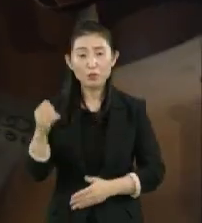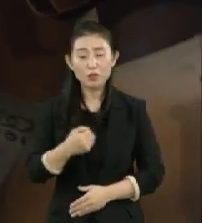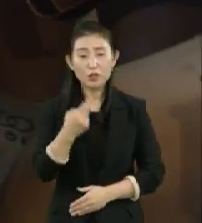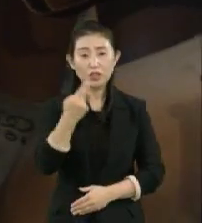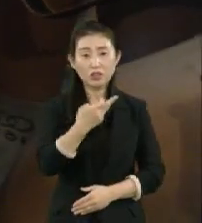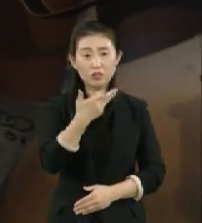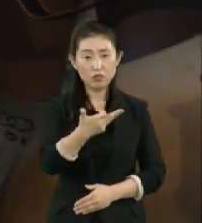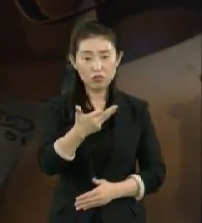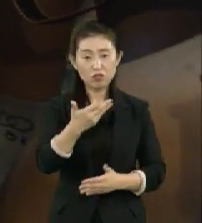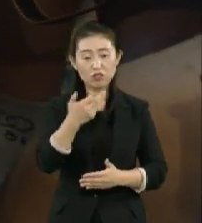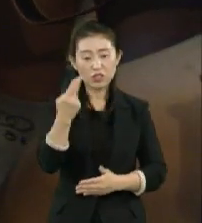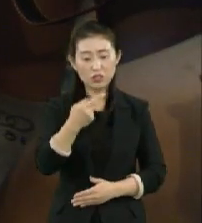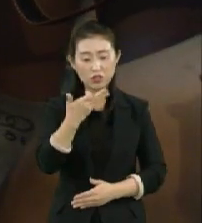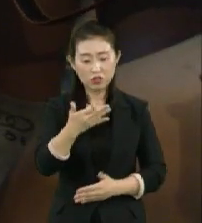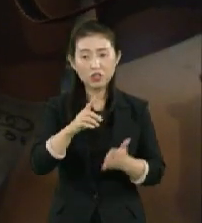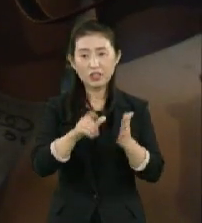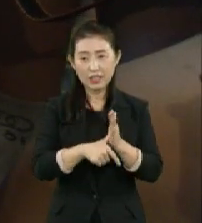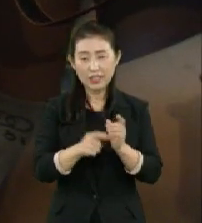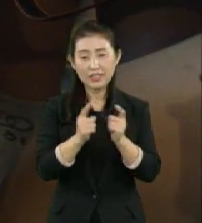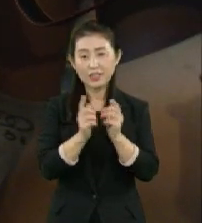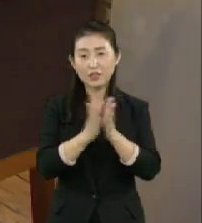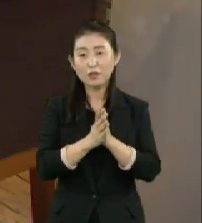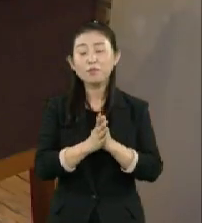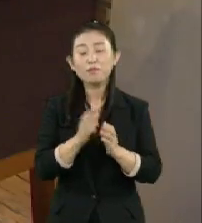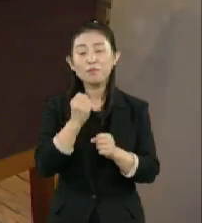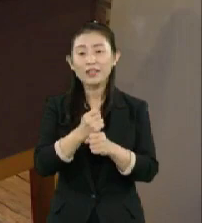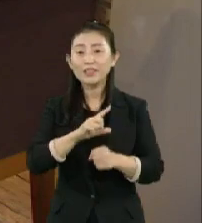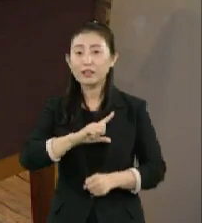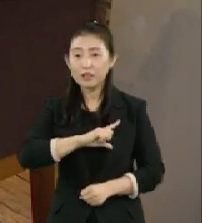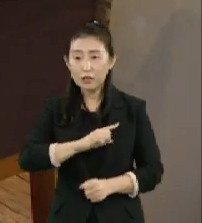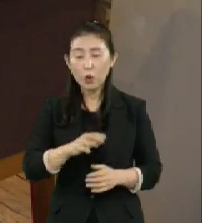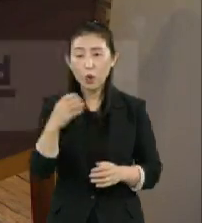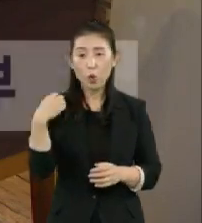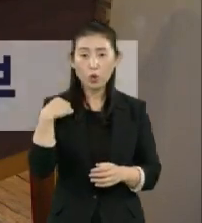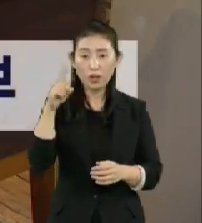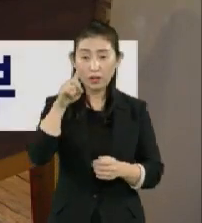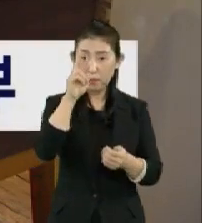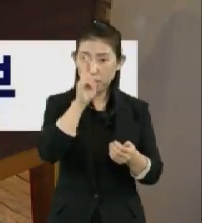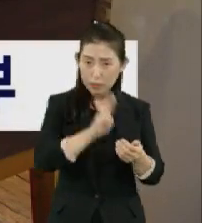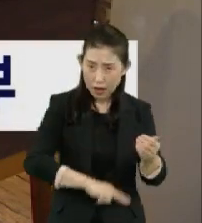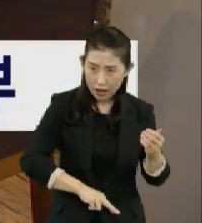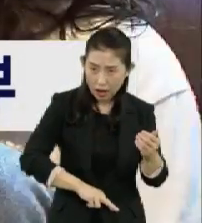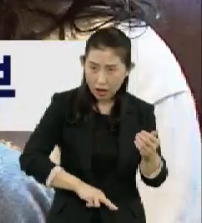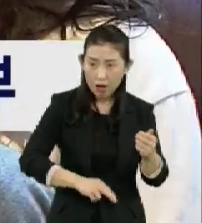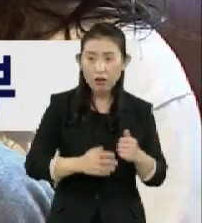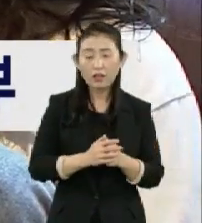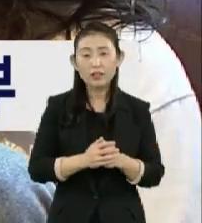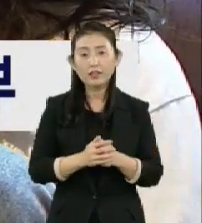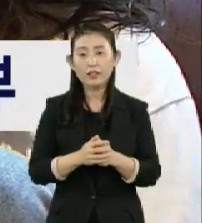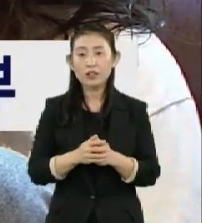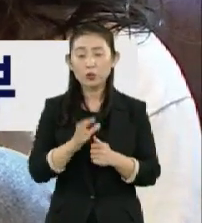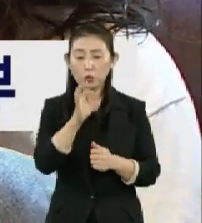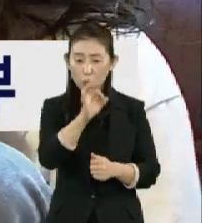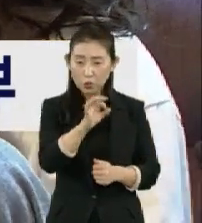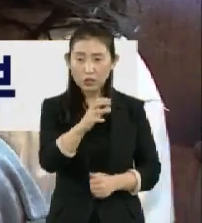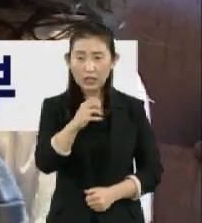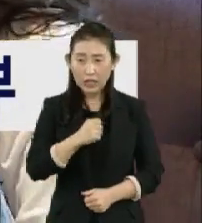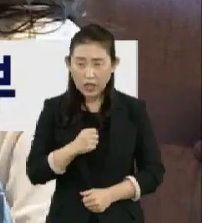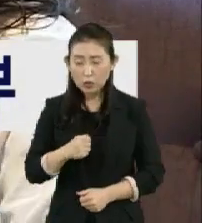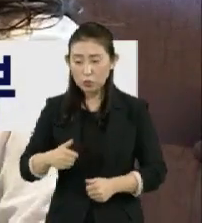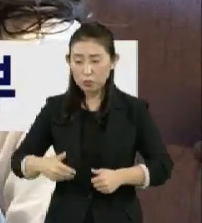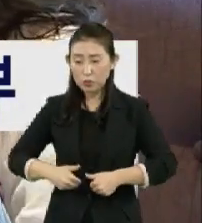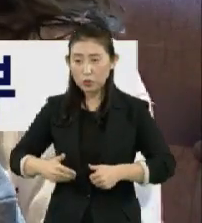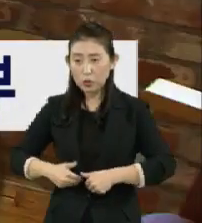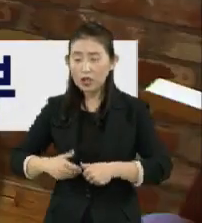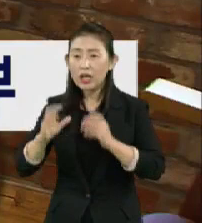지난 2019년 직접 만든 브랜드입니다. 옷 하나를 판매하면 하나의 옷 또는 그에 맞는 금액을 도움이